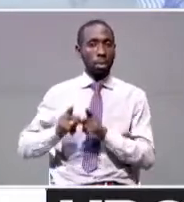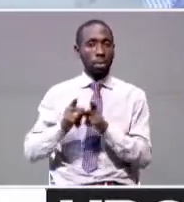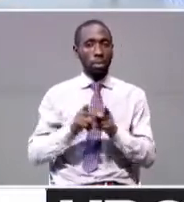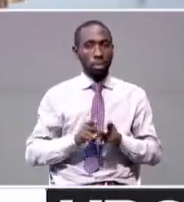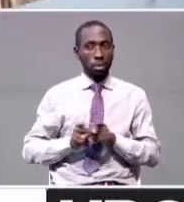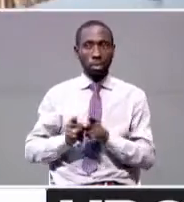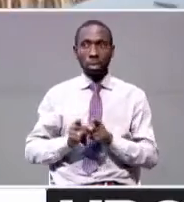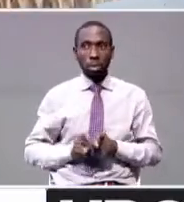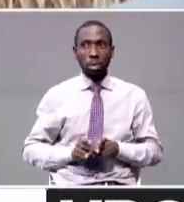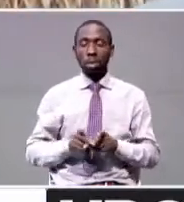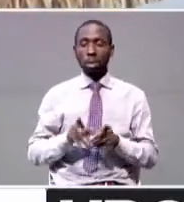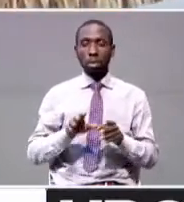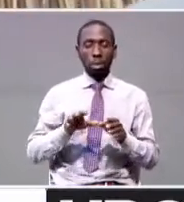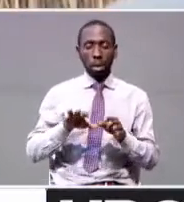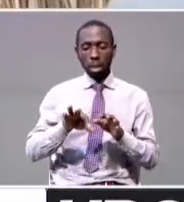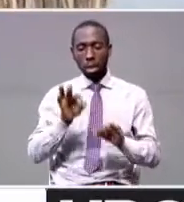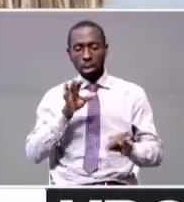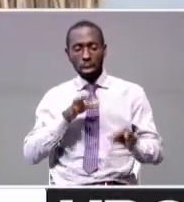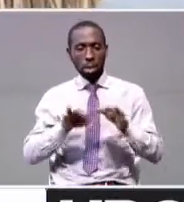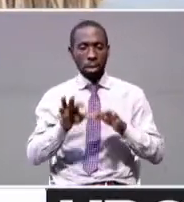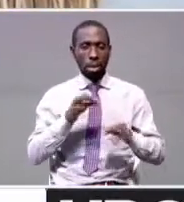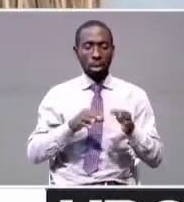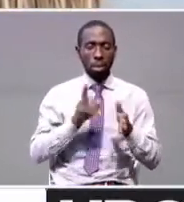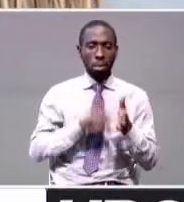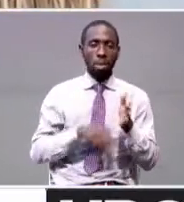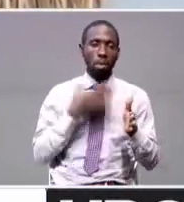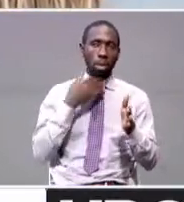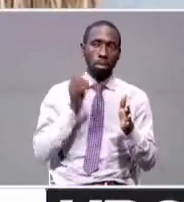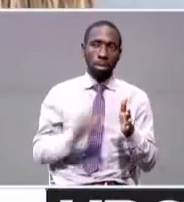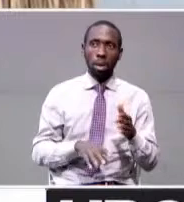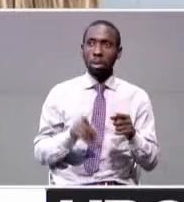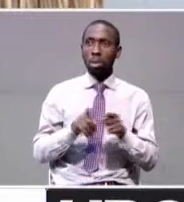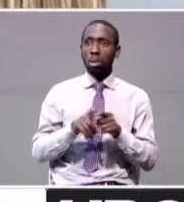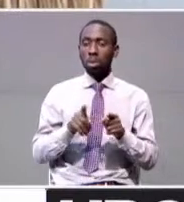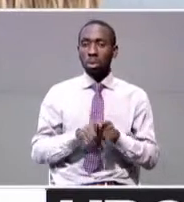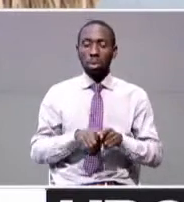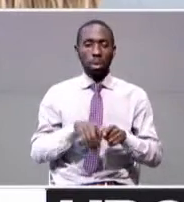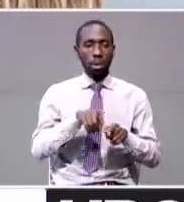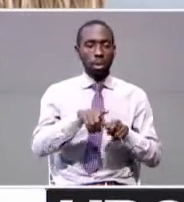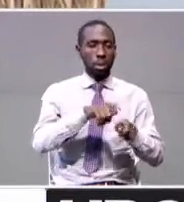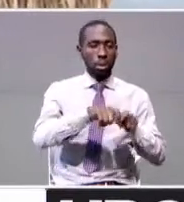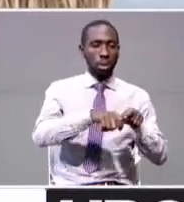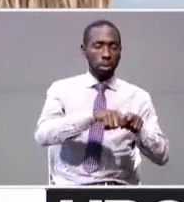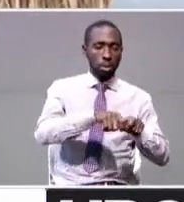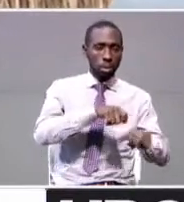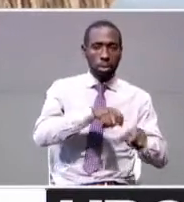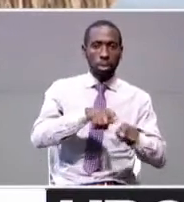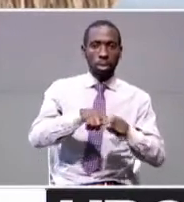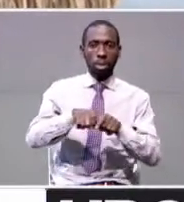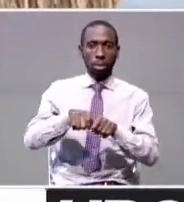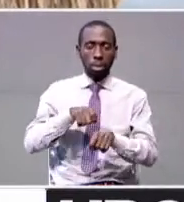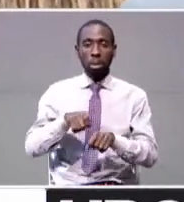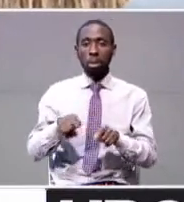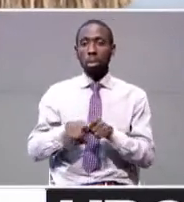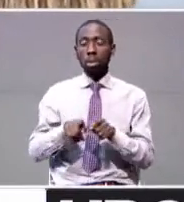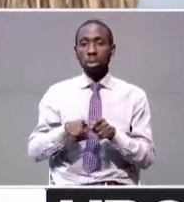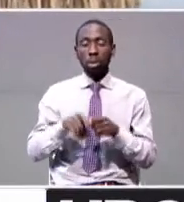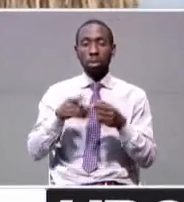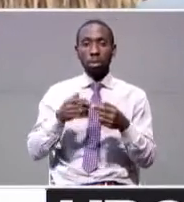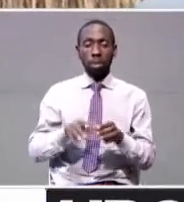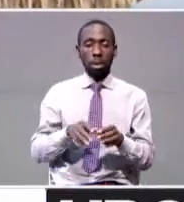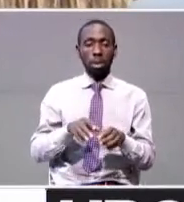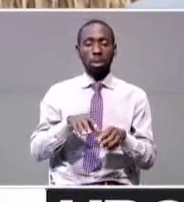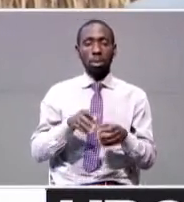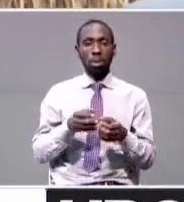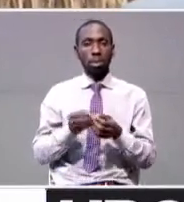okuggyamu ebisubisubi ebiteetaagisa ate n'essubi ne lisibwamu obuyole ate obuyole ne buwanikibwa naye